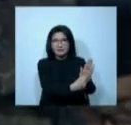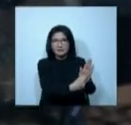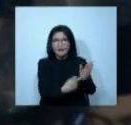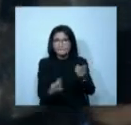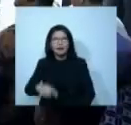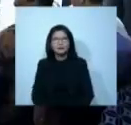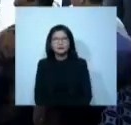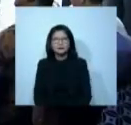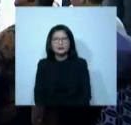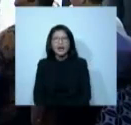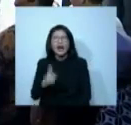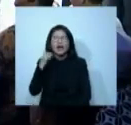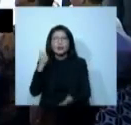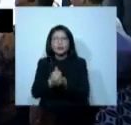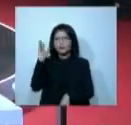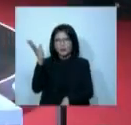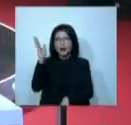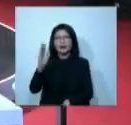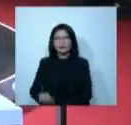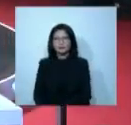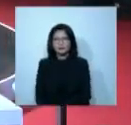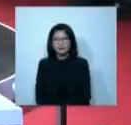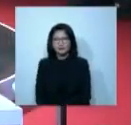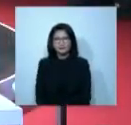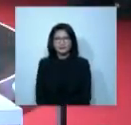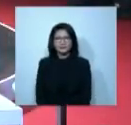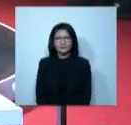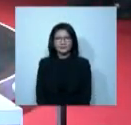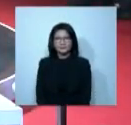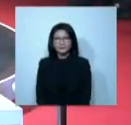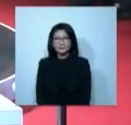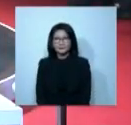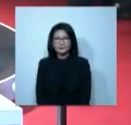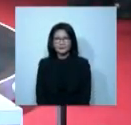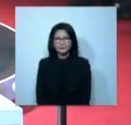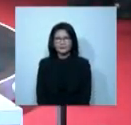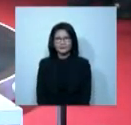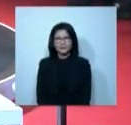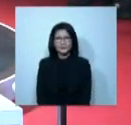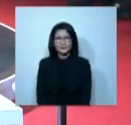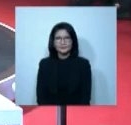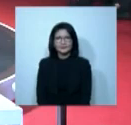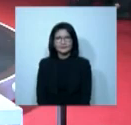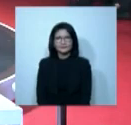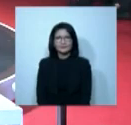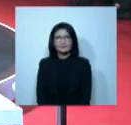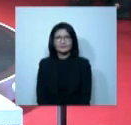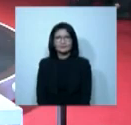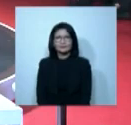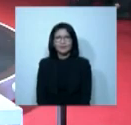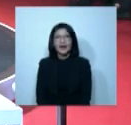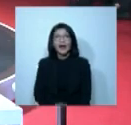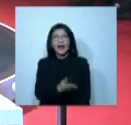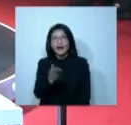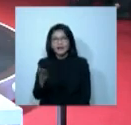ada perdebatan, ya bukan debat. Justru keistimewaan debat menjadi menarik ketika ada jawaban responsif